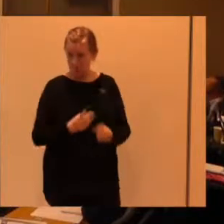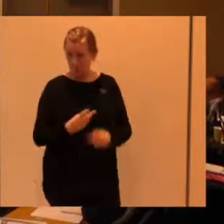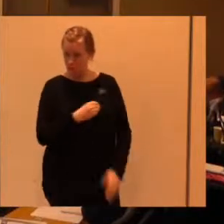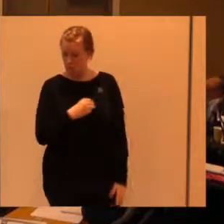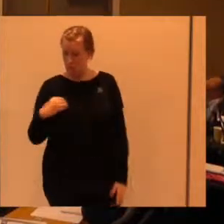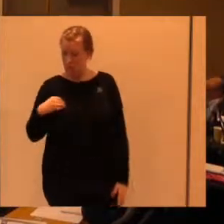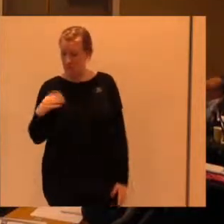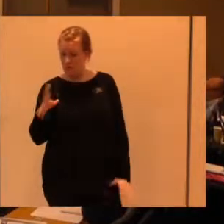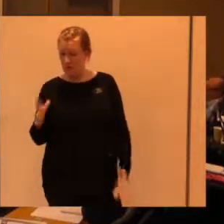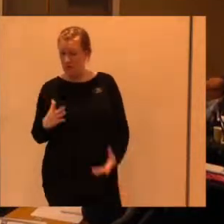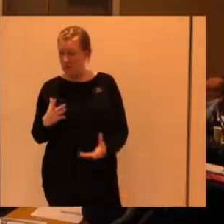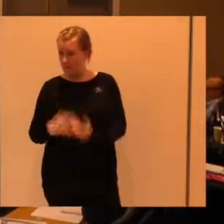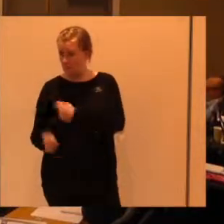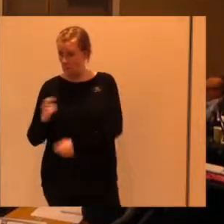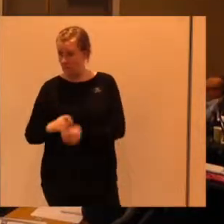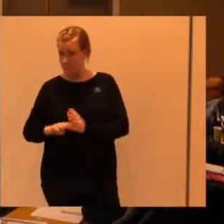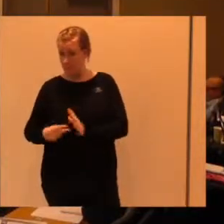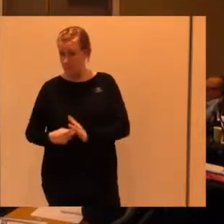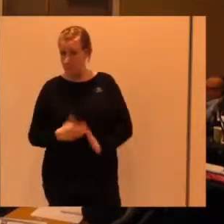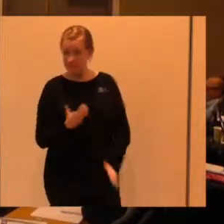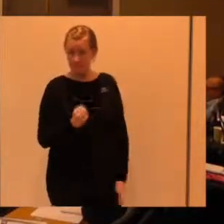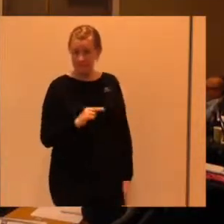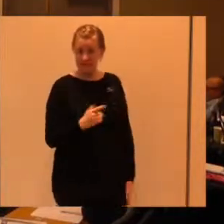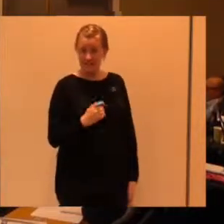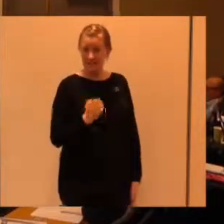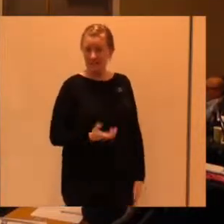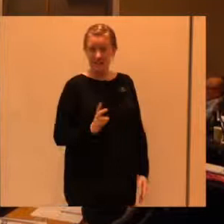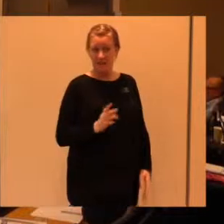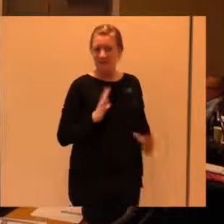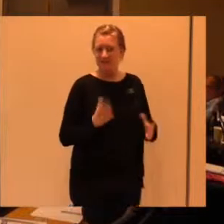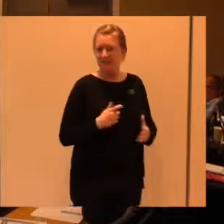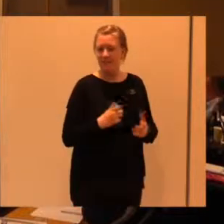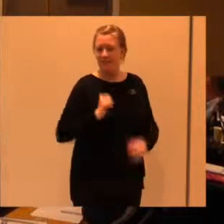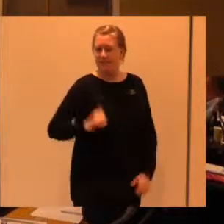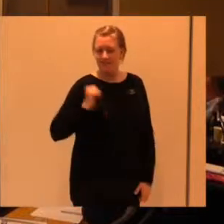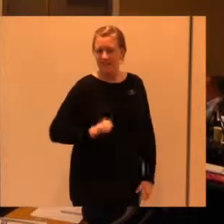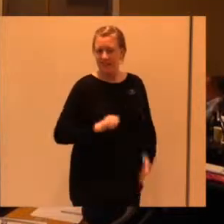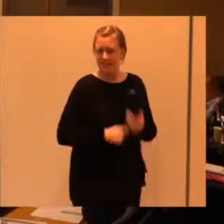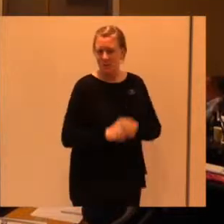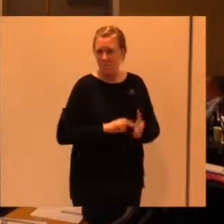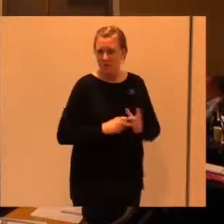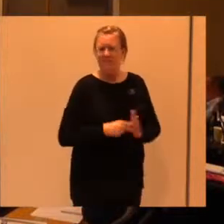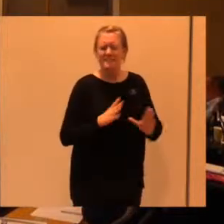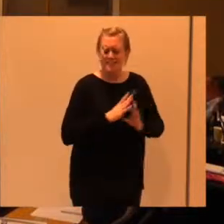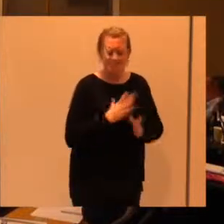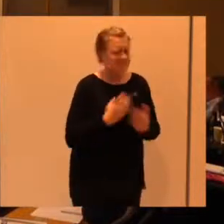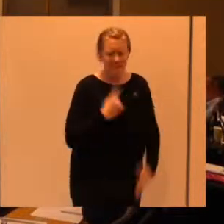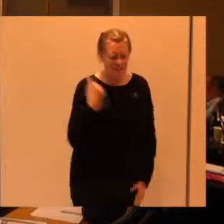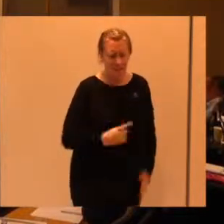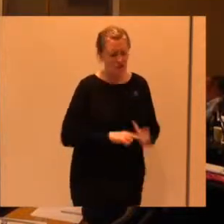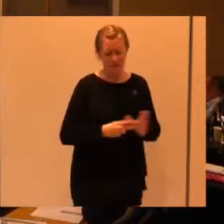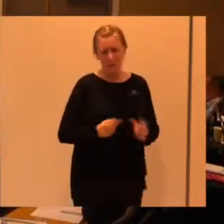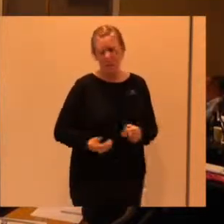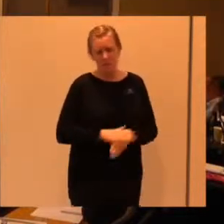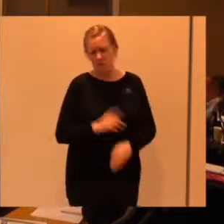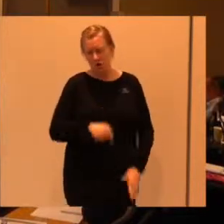några ekonomisystem. Inte Certec heller, för det finns inga tillgängliga ekonomisystem. Det finns inga system som uppfyller de här kraven, inte ens i